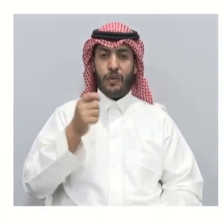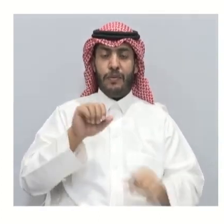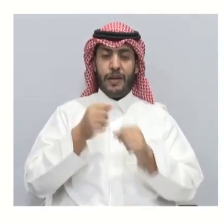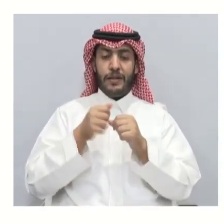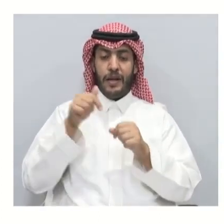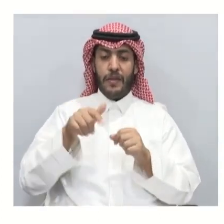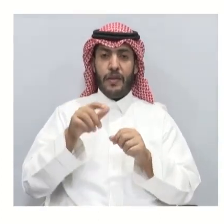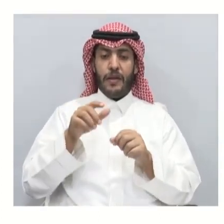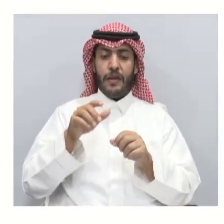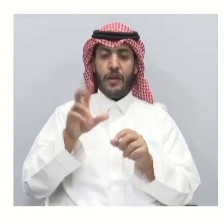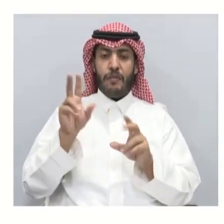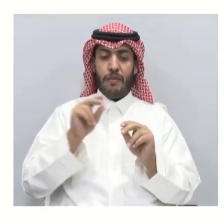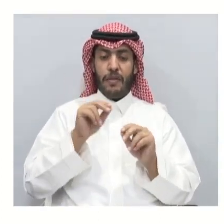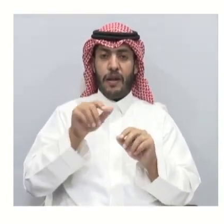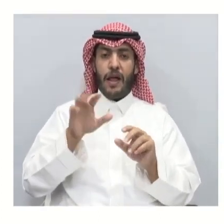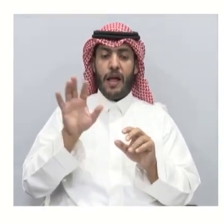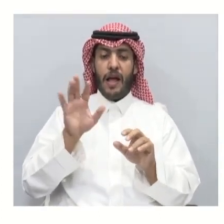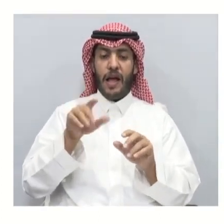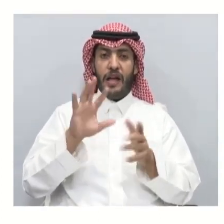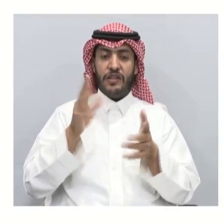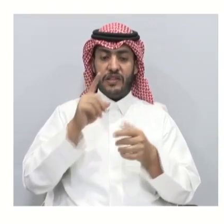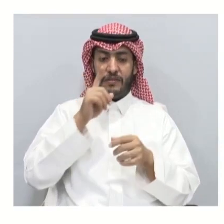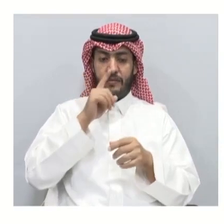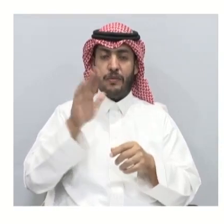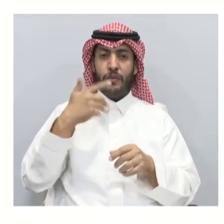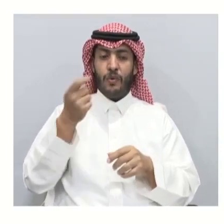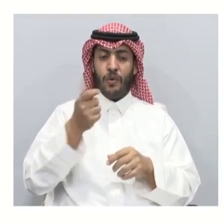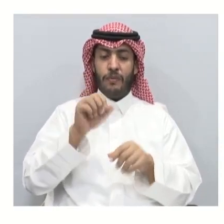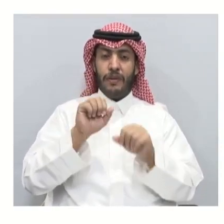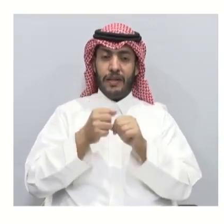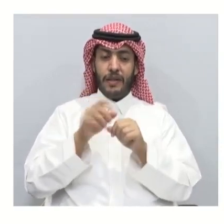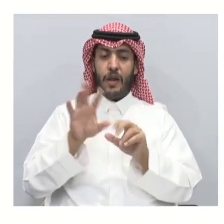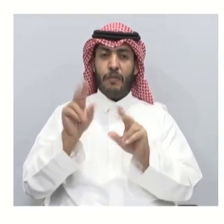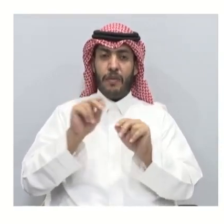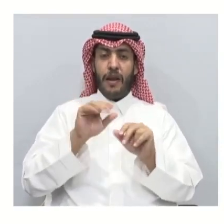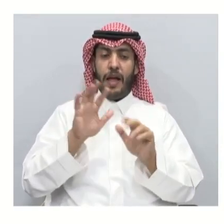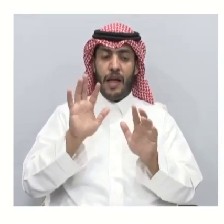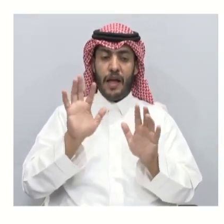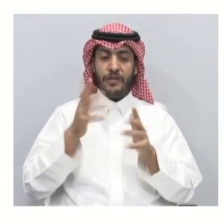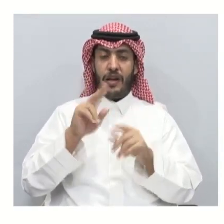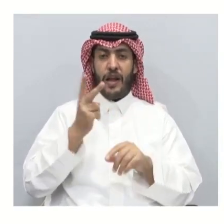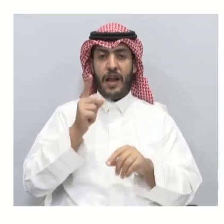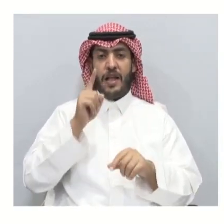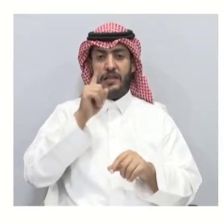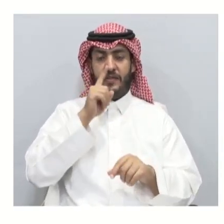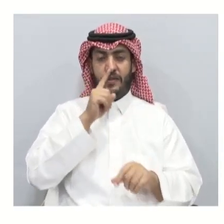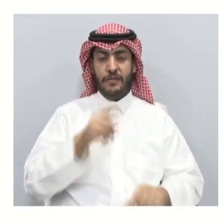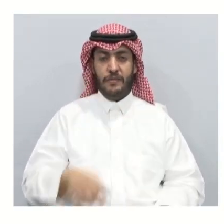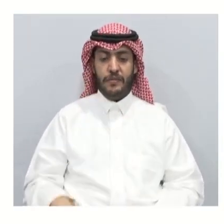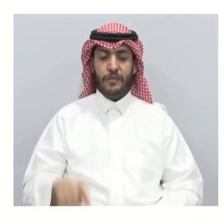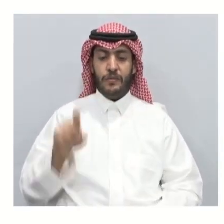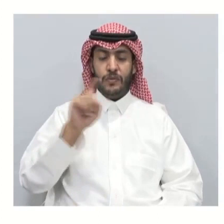الكسر الذي يمثل عدد الاشياء الصفراء ثم اكتب الكسر الذي يمثل عدد الاشياء غير الصفراء